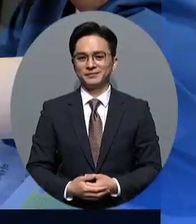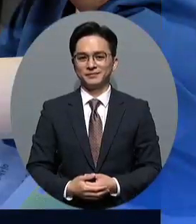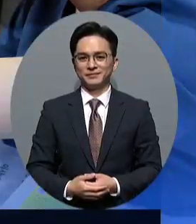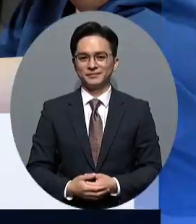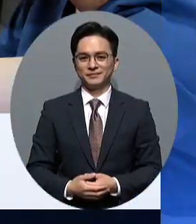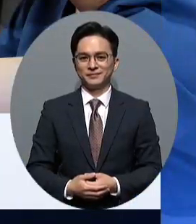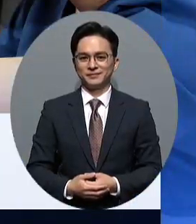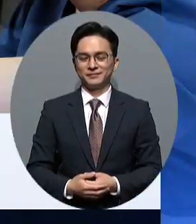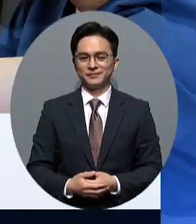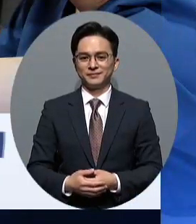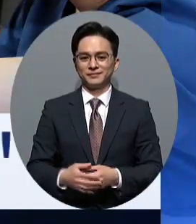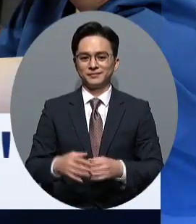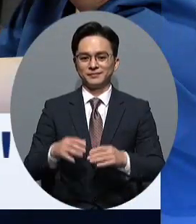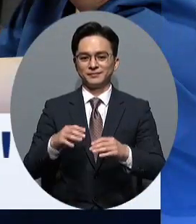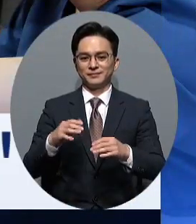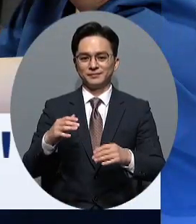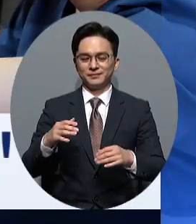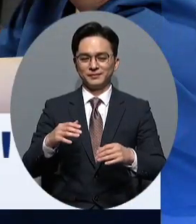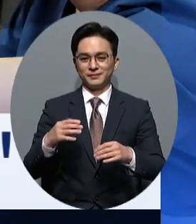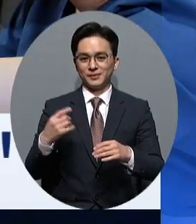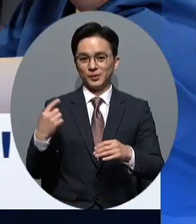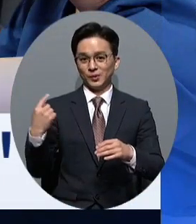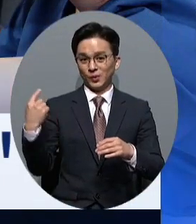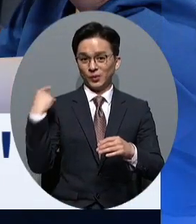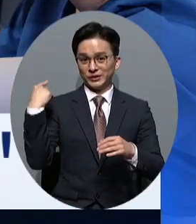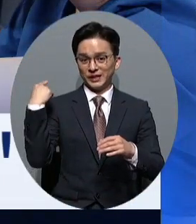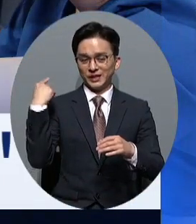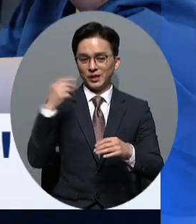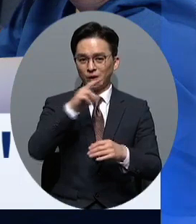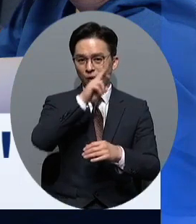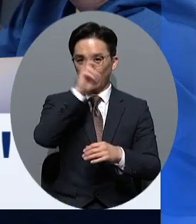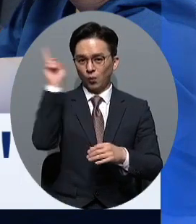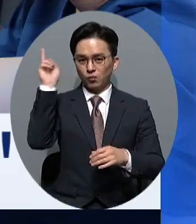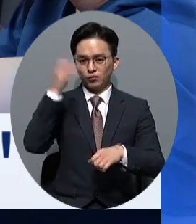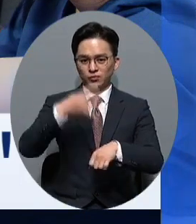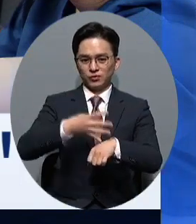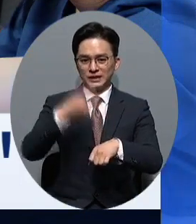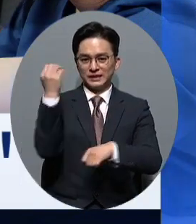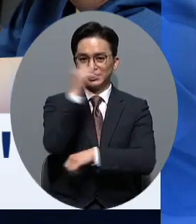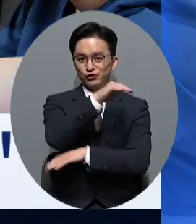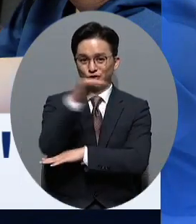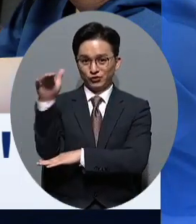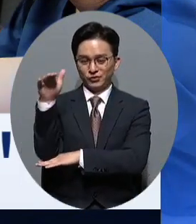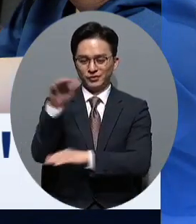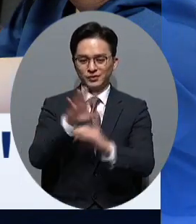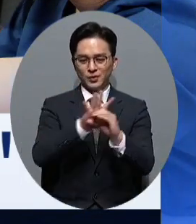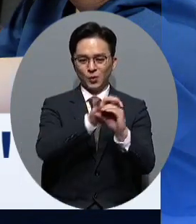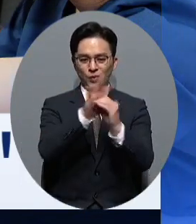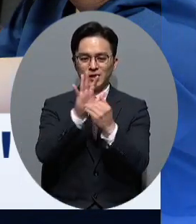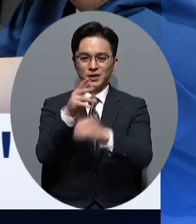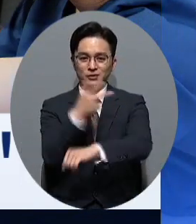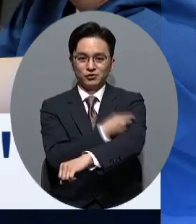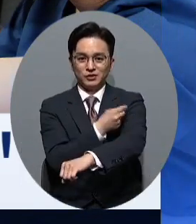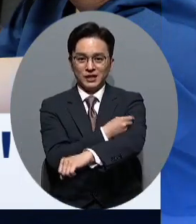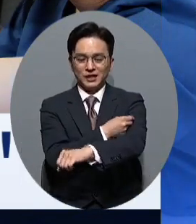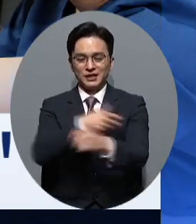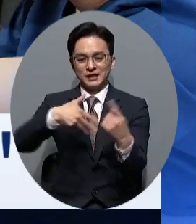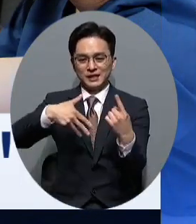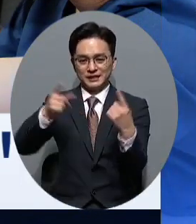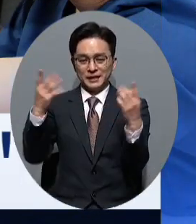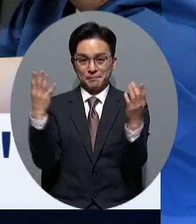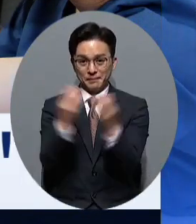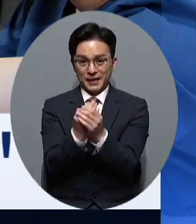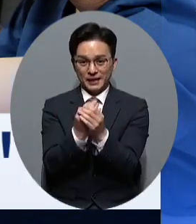국내에서 코로나19 백신을 한 차례 이상 맞은 사람이 어제 오후 4시를 기준으로 4천만 명을 넘어섰습니다.